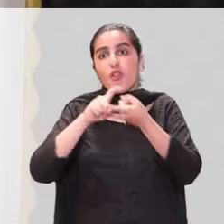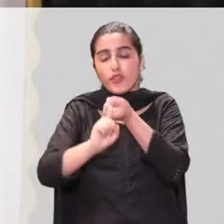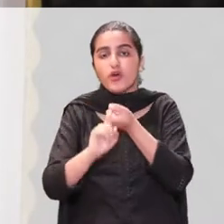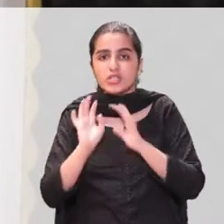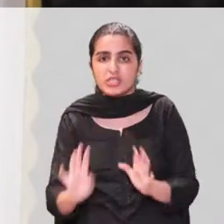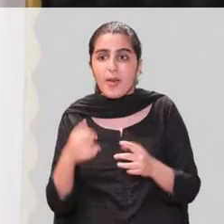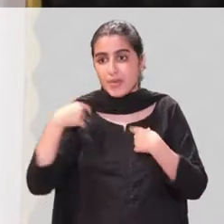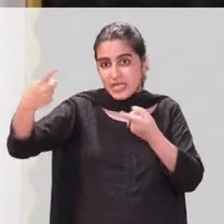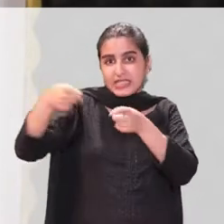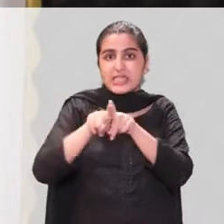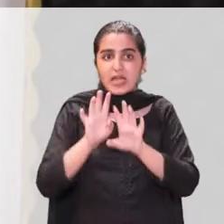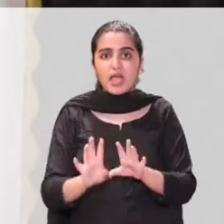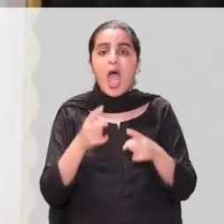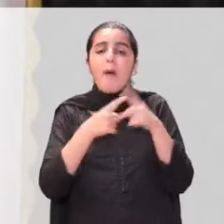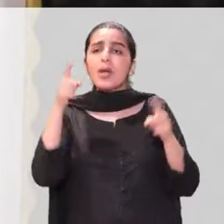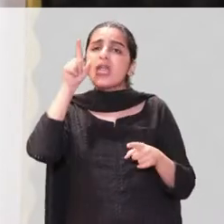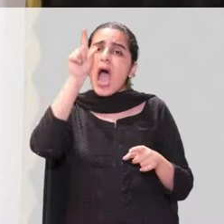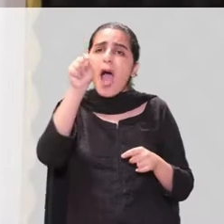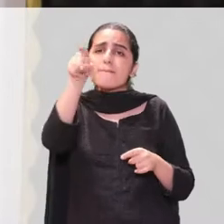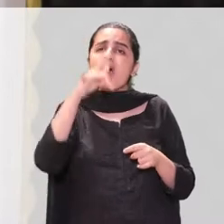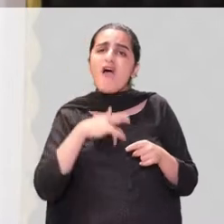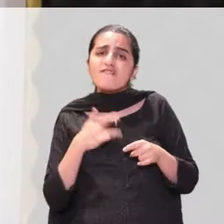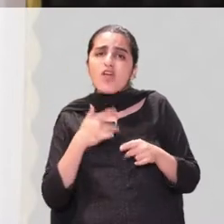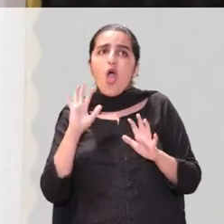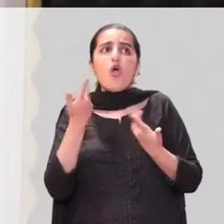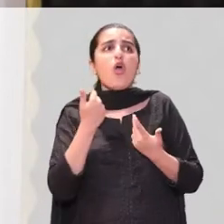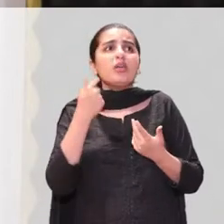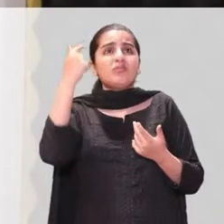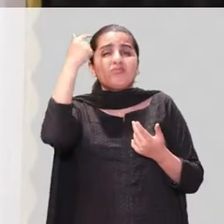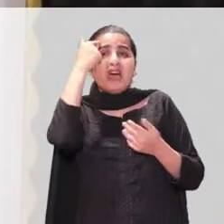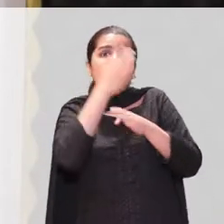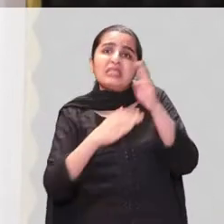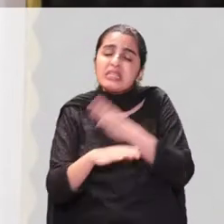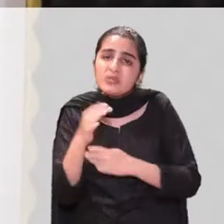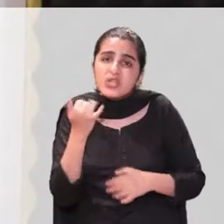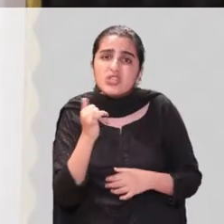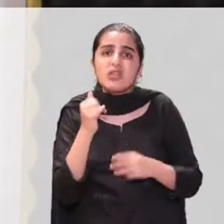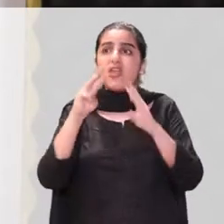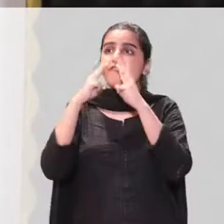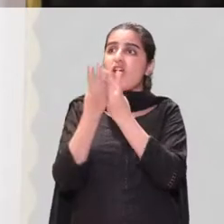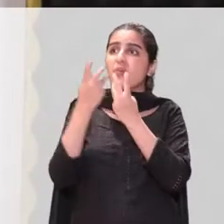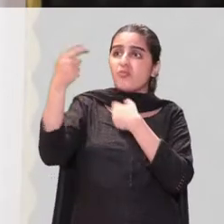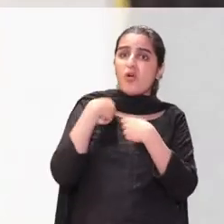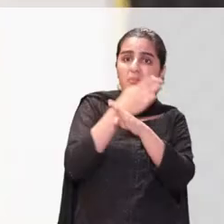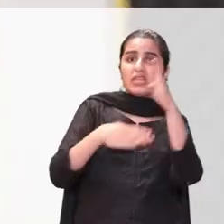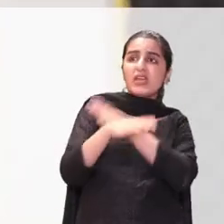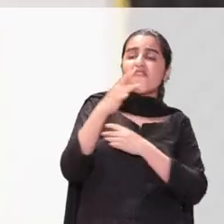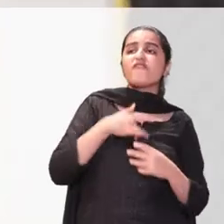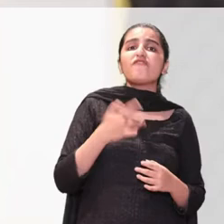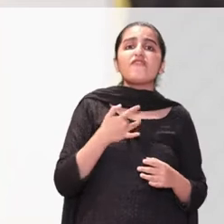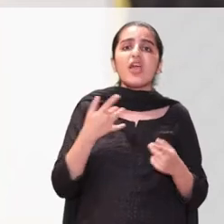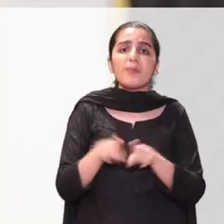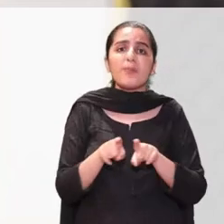बहुत अच्छा एक साथ रहें लेकिन कभी आपने भी कोई डिसेबिलिटी ही महसूस की है फिजिकली मेंटली या मोक्ष शर्ट तौर पर